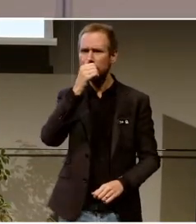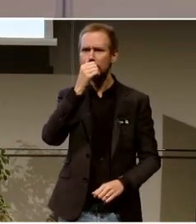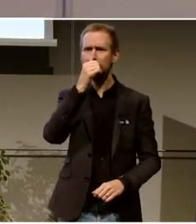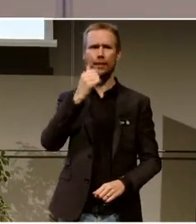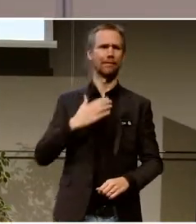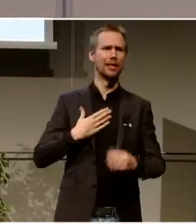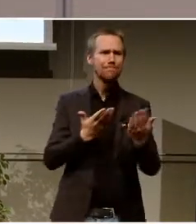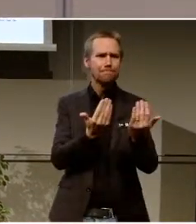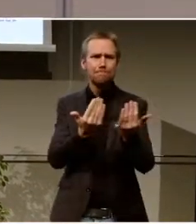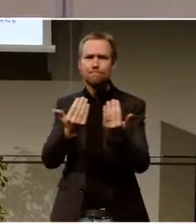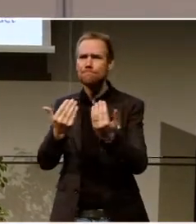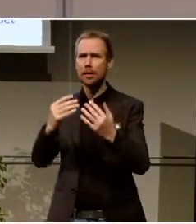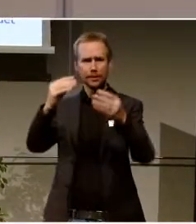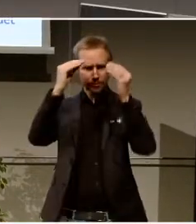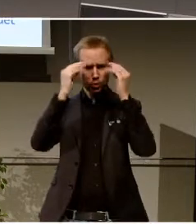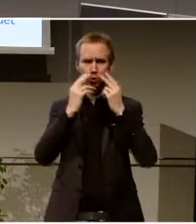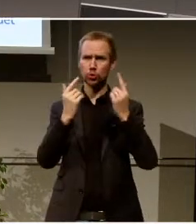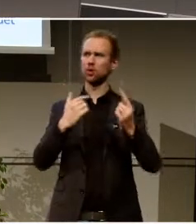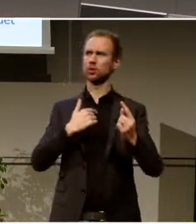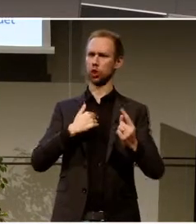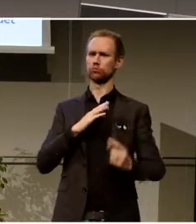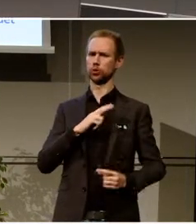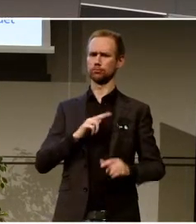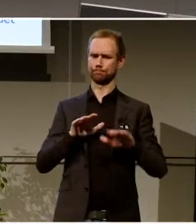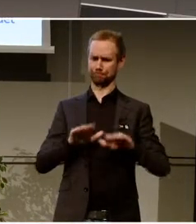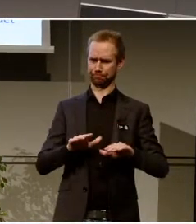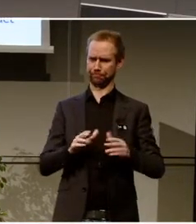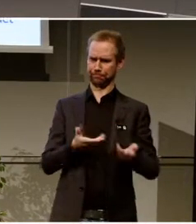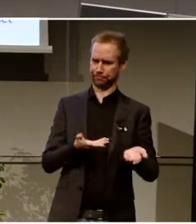på nytt. Jag tror jag stannar där. Mm.